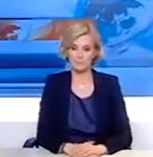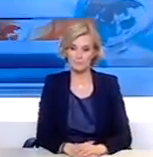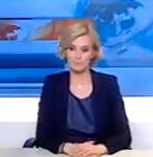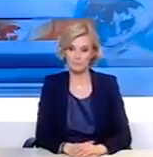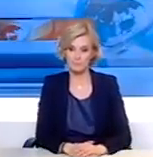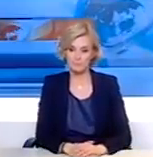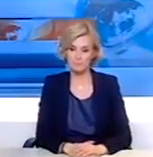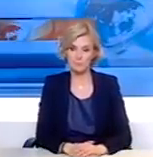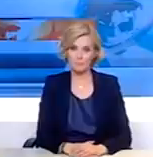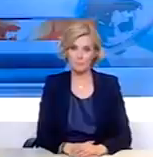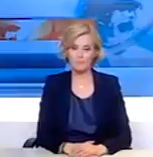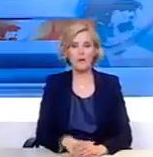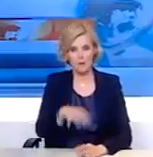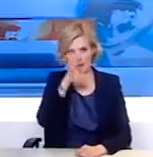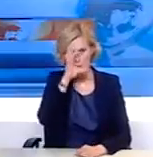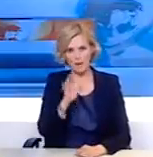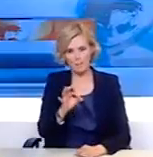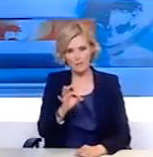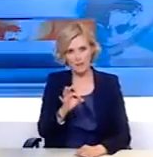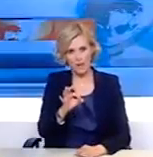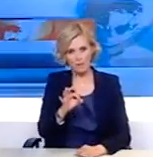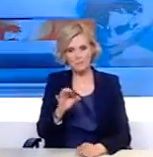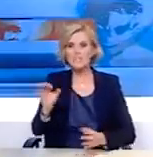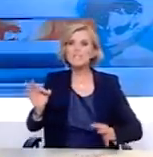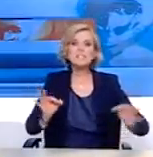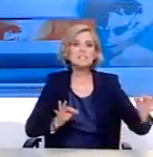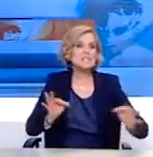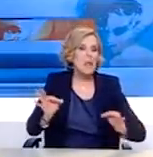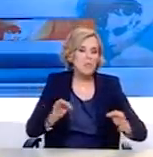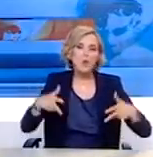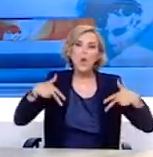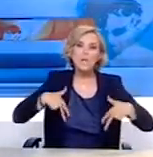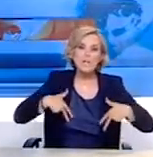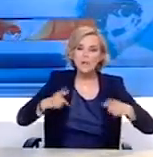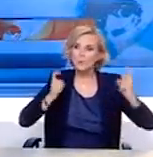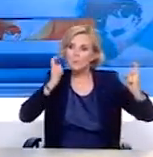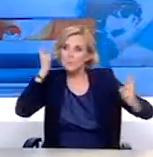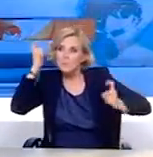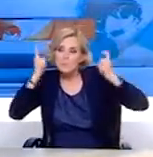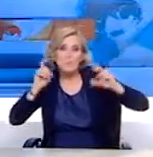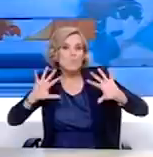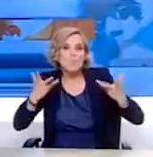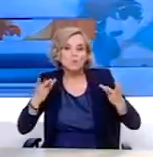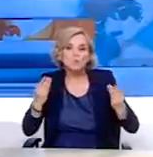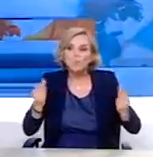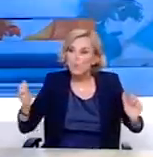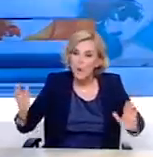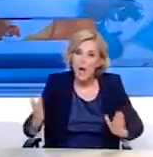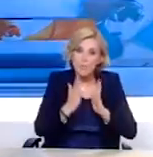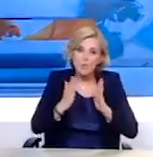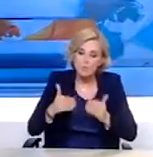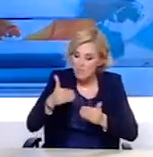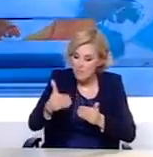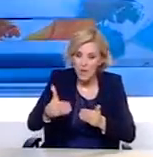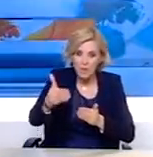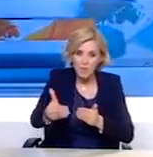Πράγματι, ο σχεδιασμός σε κάθε κράτος σε ό,τι αφορά την επερχόμενη περίοδο της εποχικής γρίπης